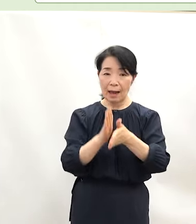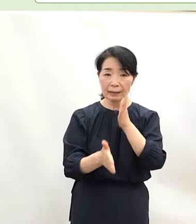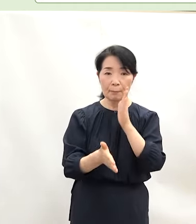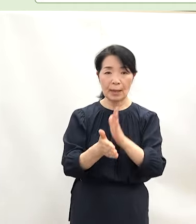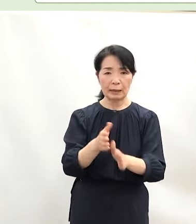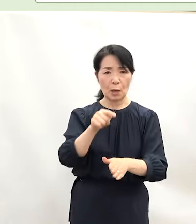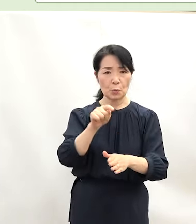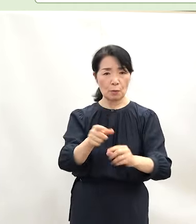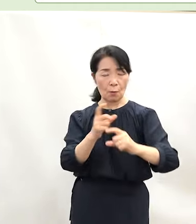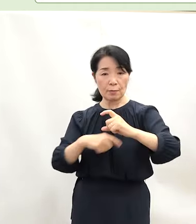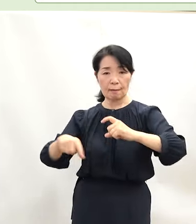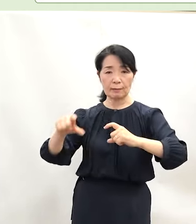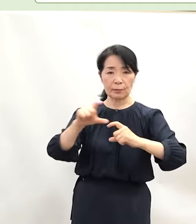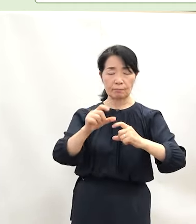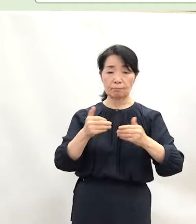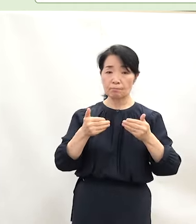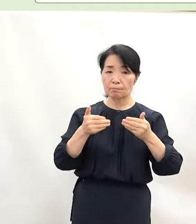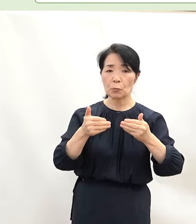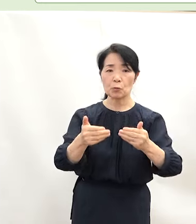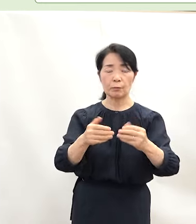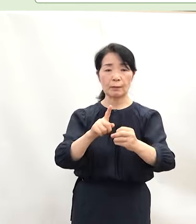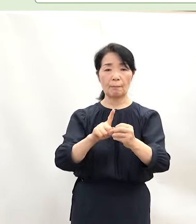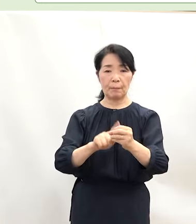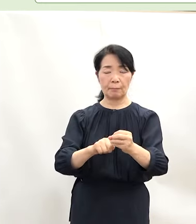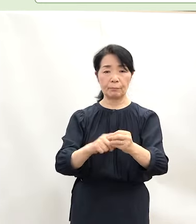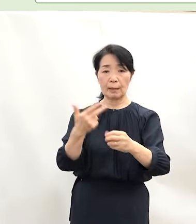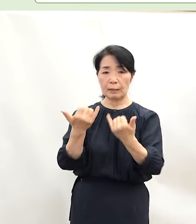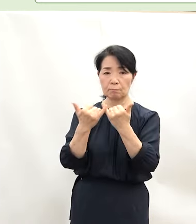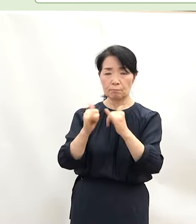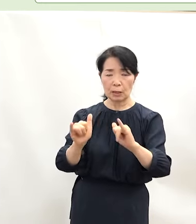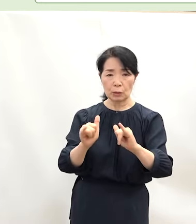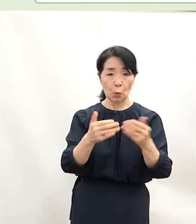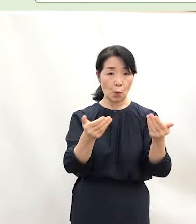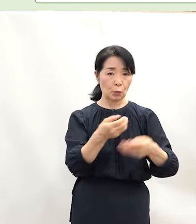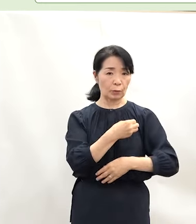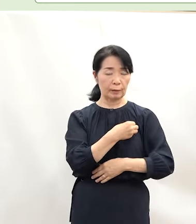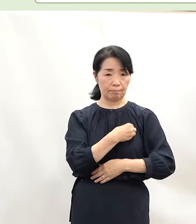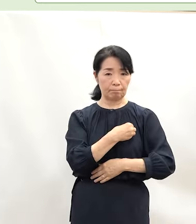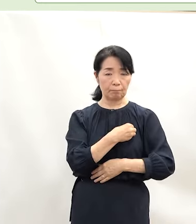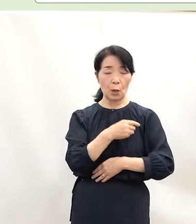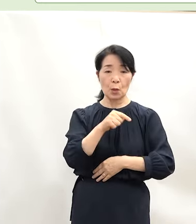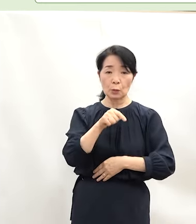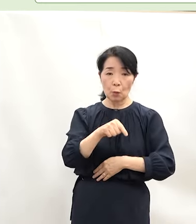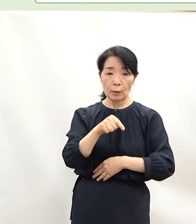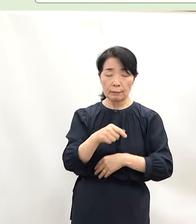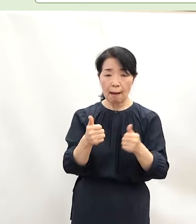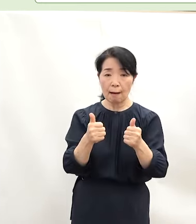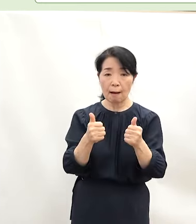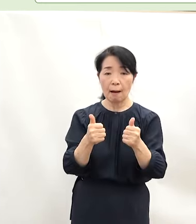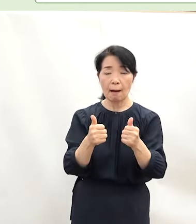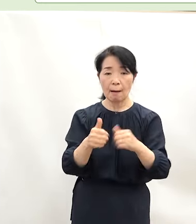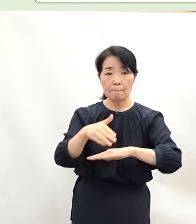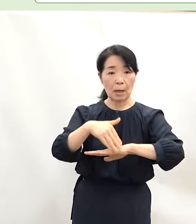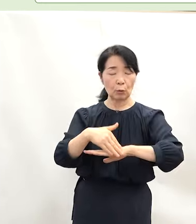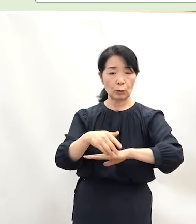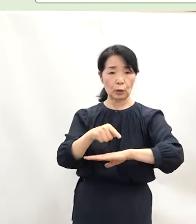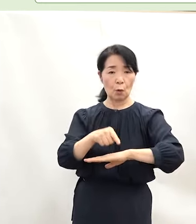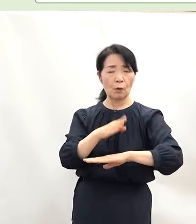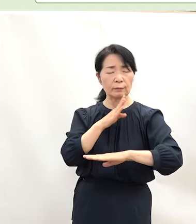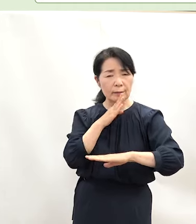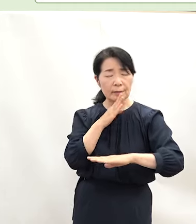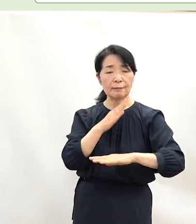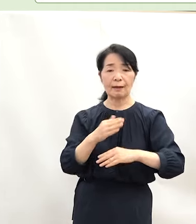らにこれを推進するためにですね、市民と職員で、その DX 化した窓口を体験してもらって、